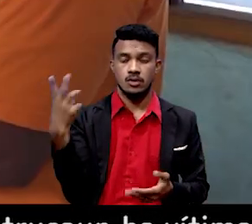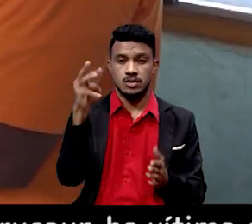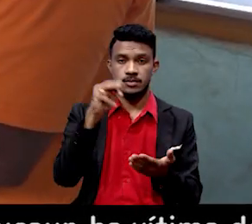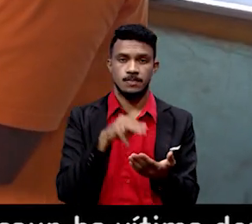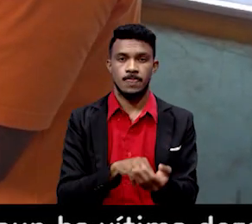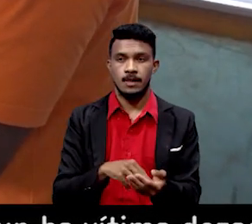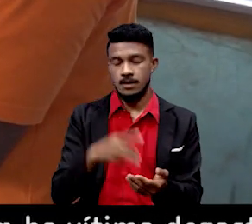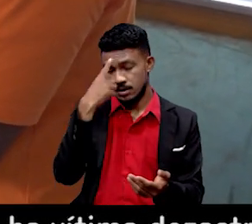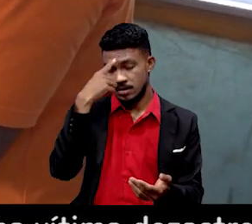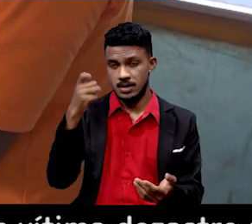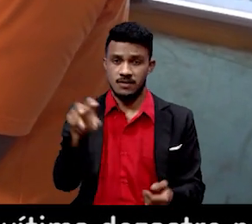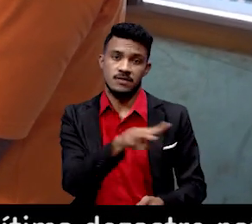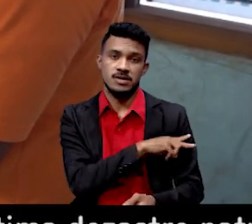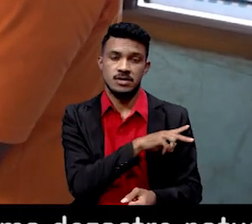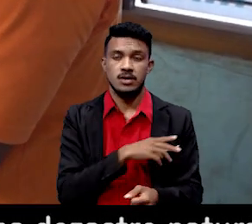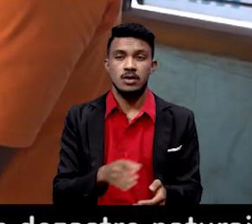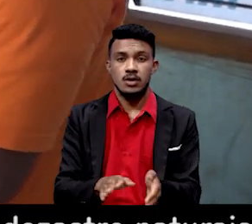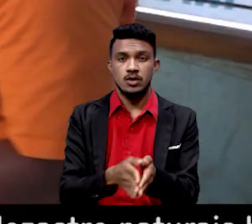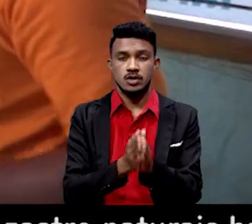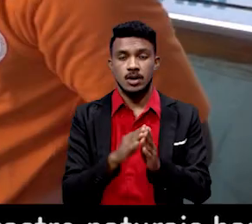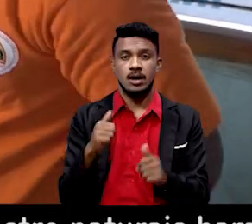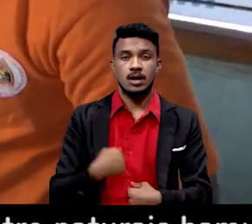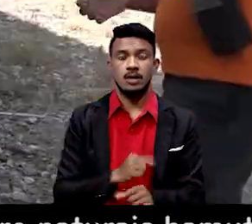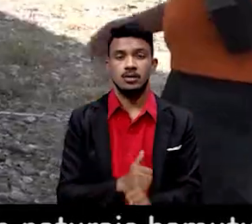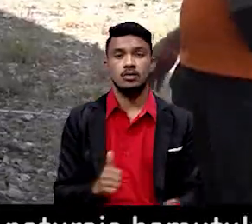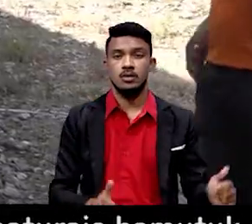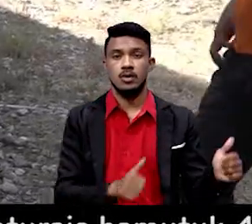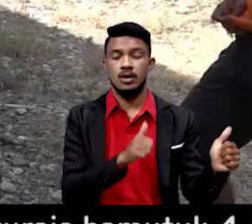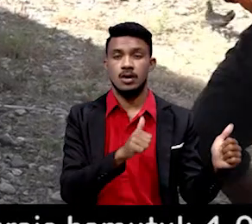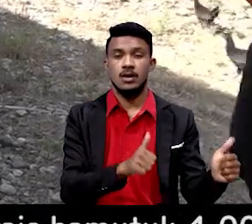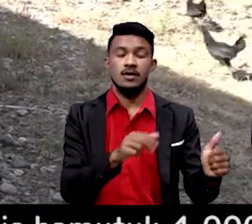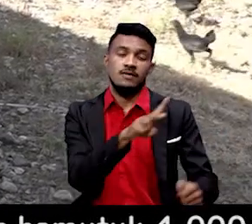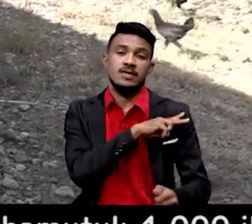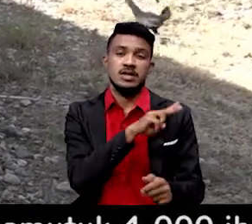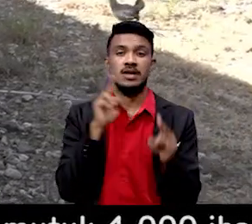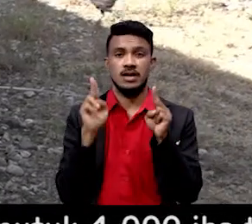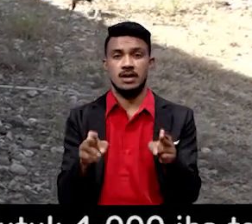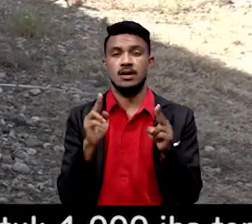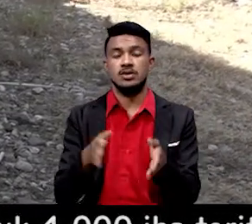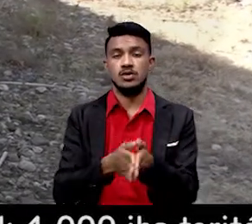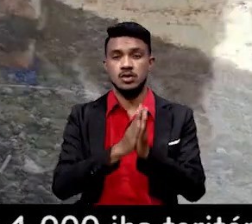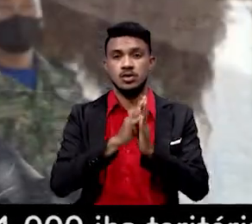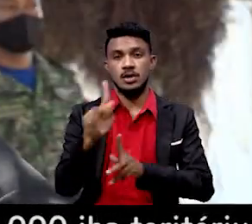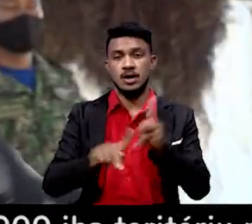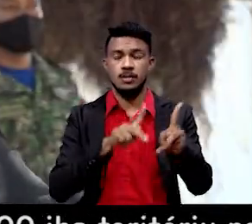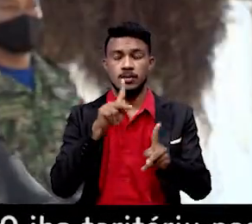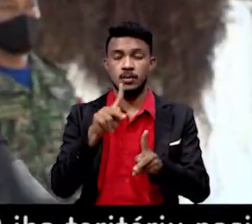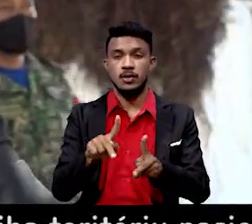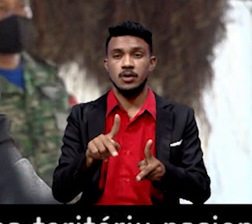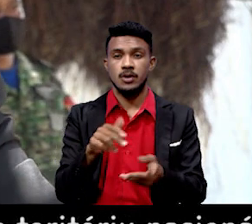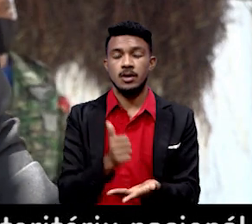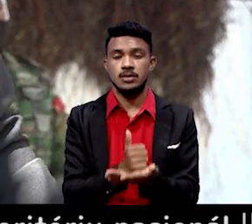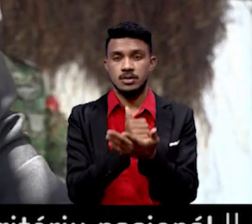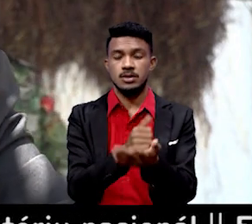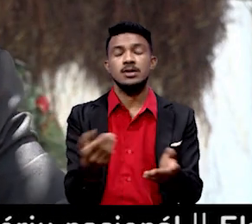na maka mususu para ke implementasyon na kampanya vacina sa unay lais, na mususu apoy populasyon siya niya para ke